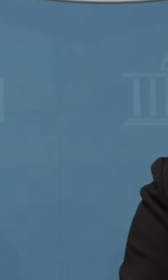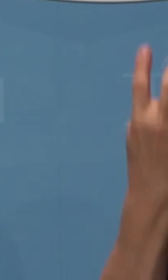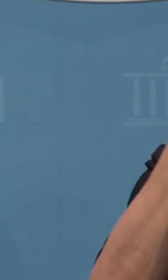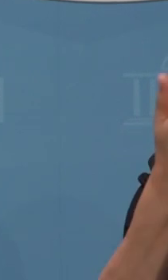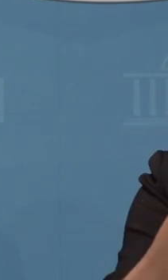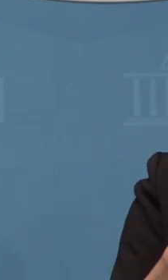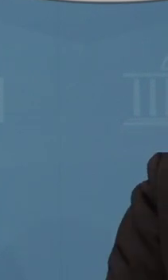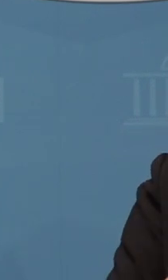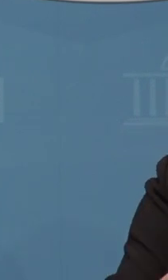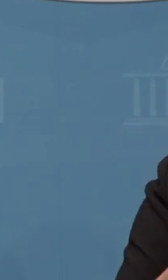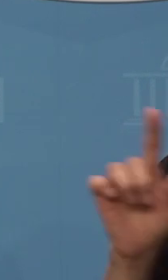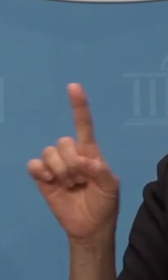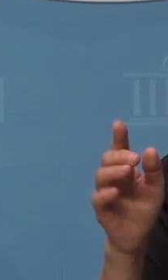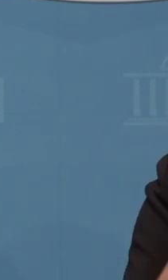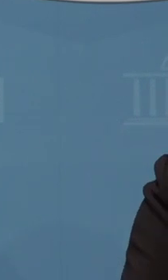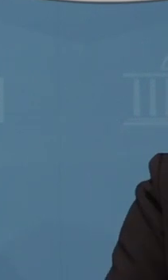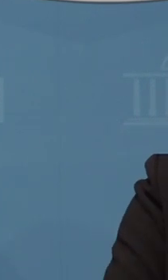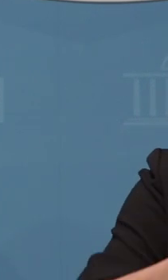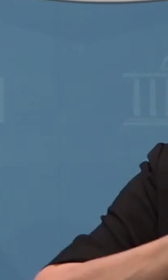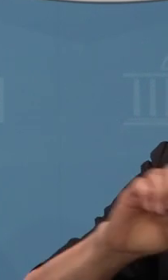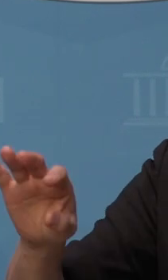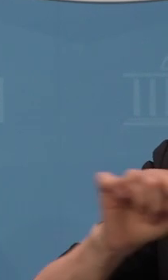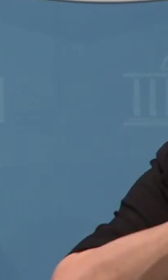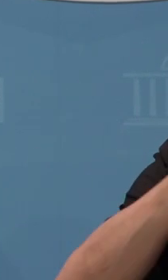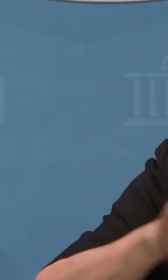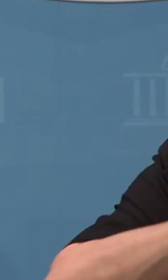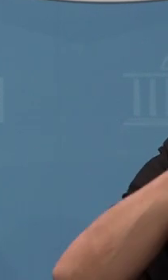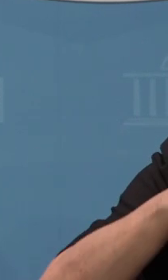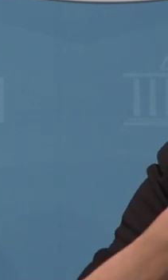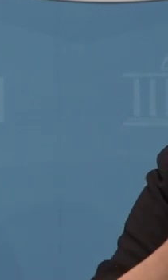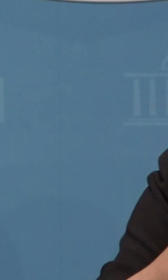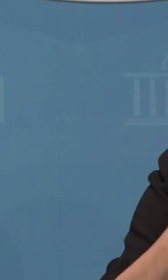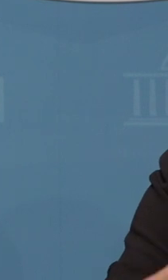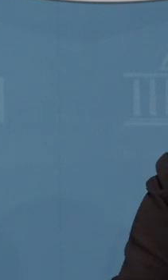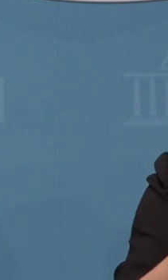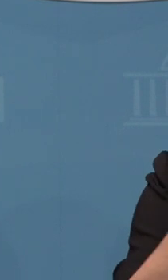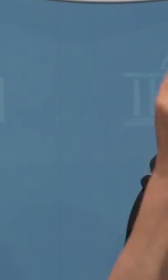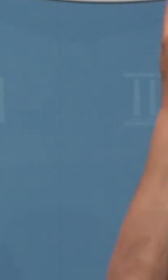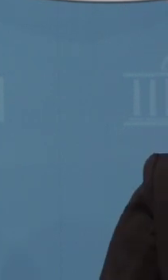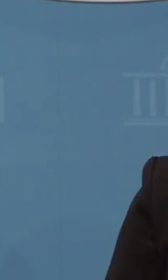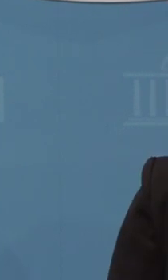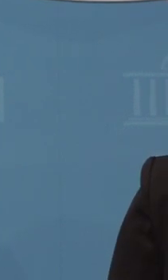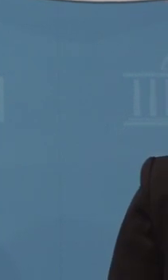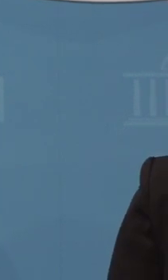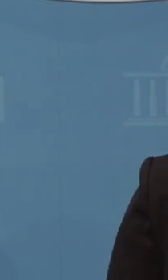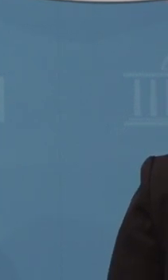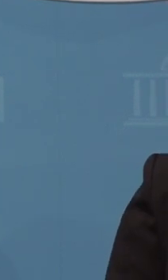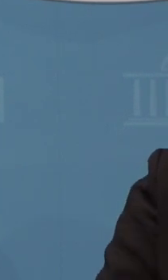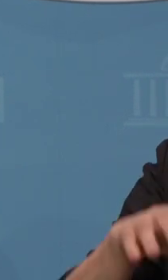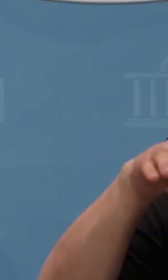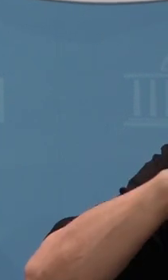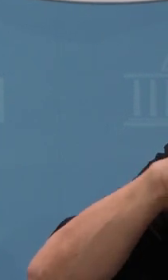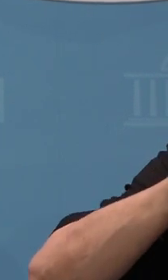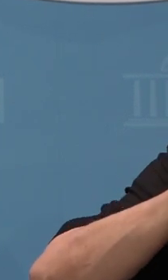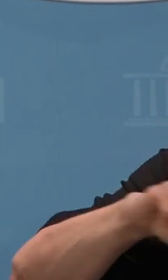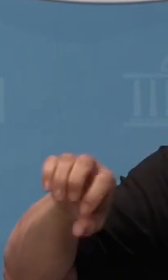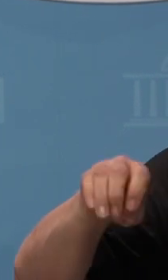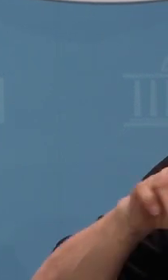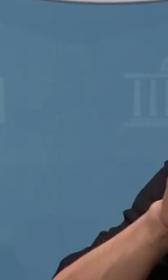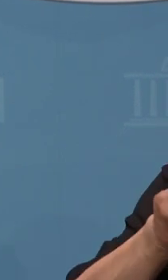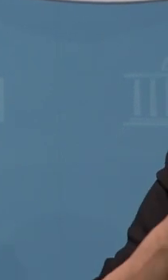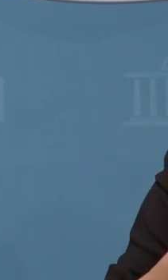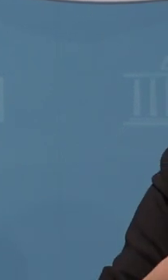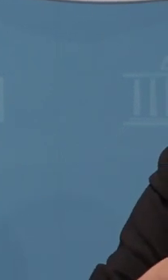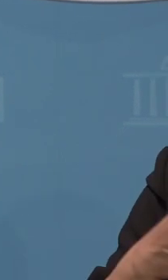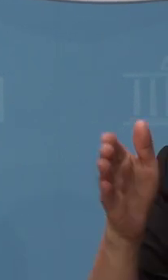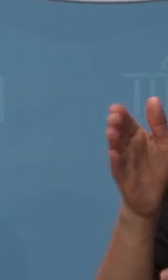파견의 핵심은 바다에 투기될 오염수의 안전성을 검증하는 것입니다. 오염수의 해상 방류는 어촌